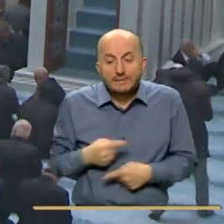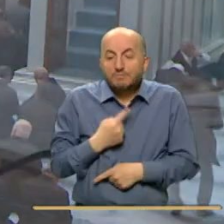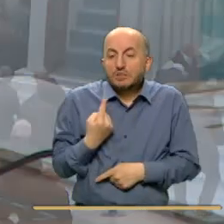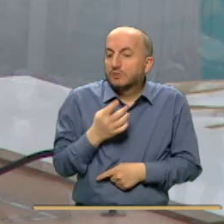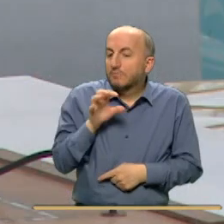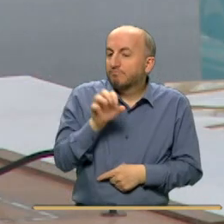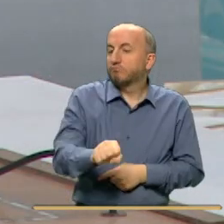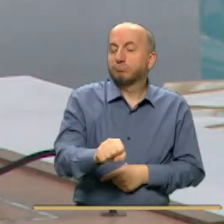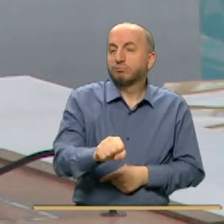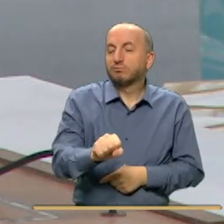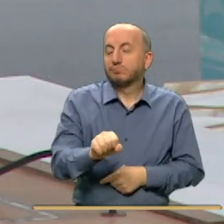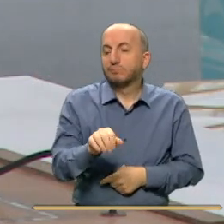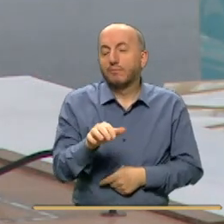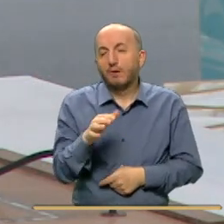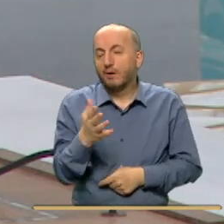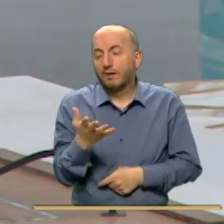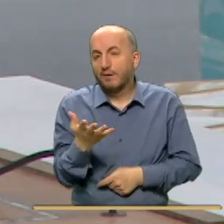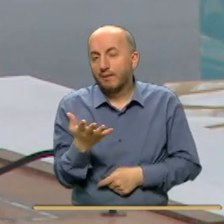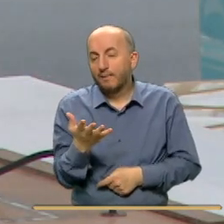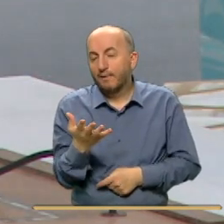yakalar. En